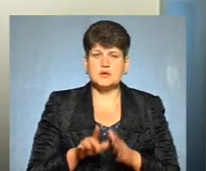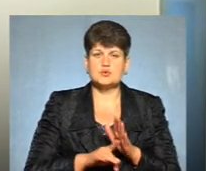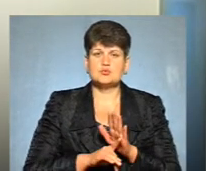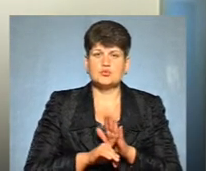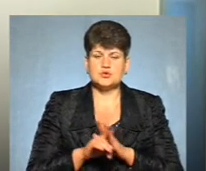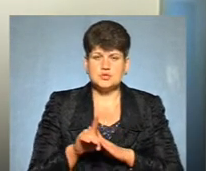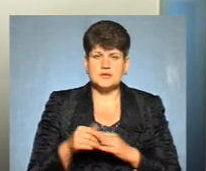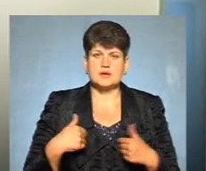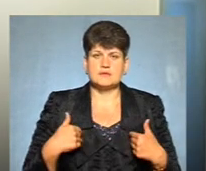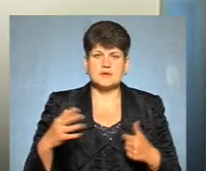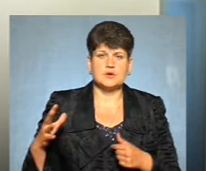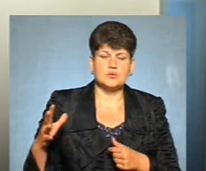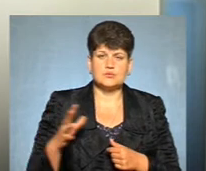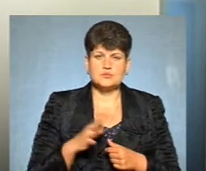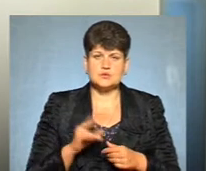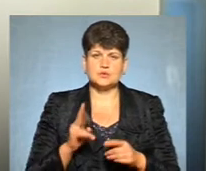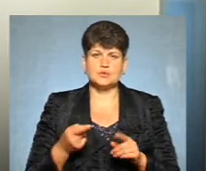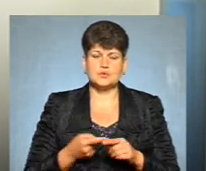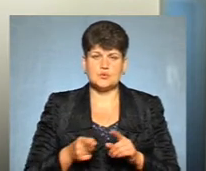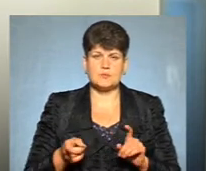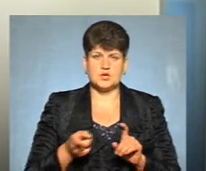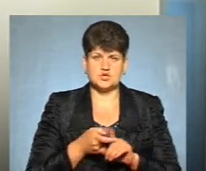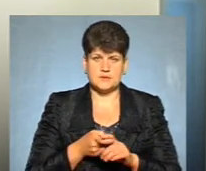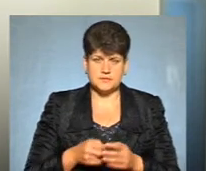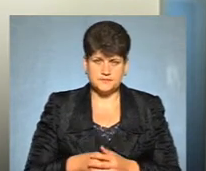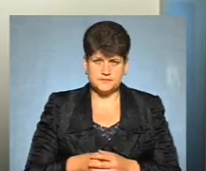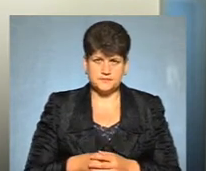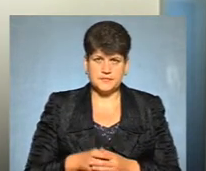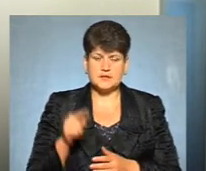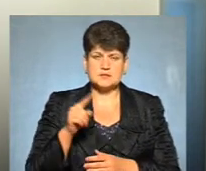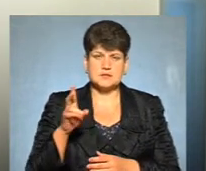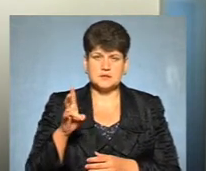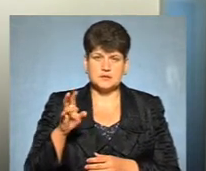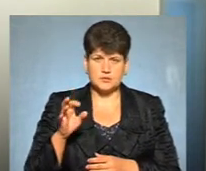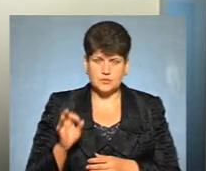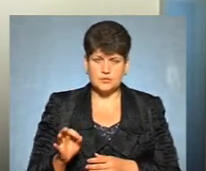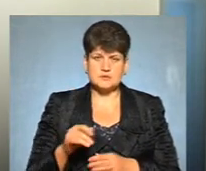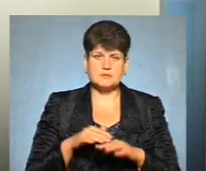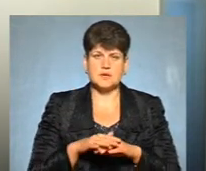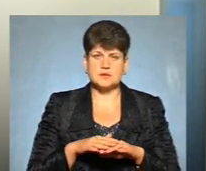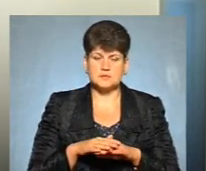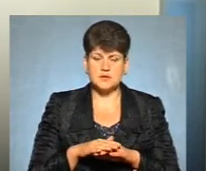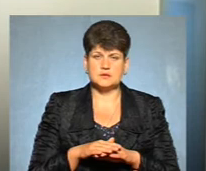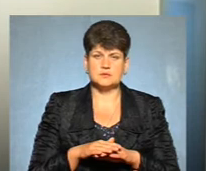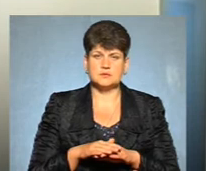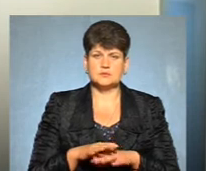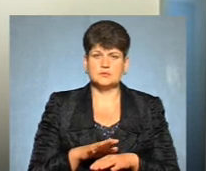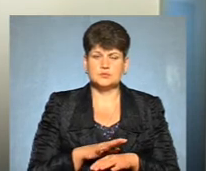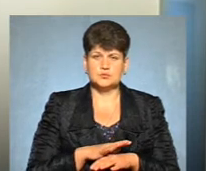я вітаю всіх, хто до цього причетний. Зовнішнє незалежне оцінювання з математики відбулося